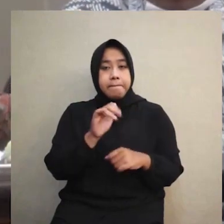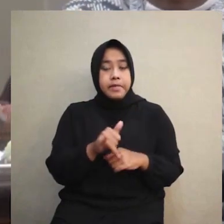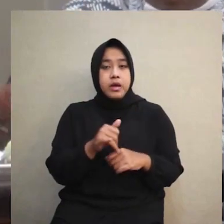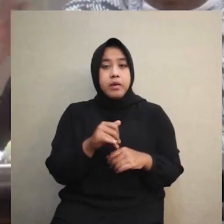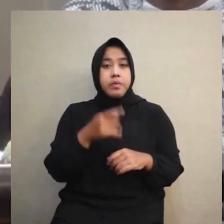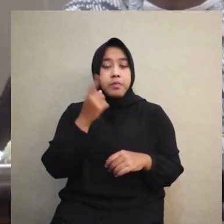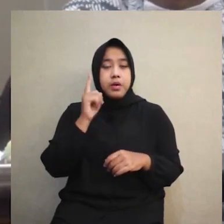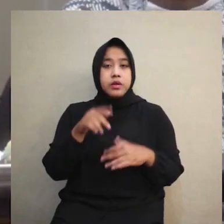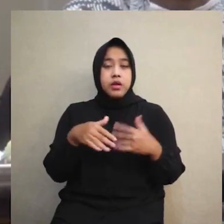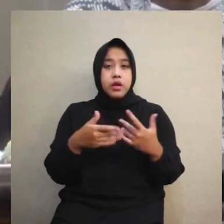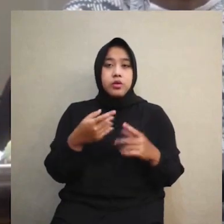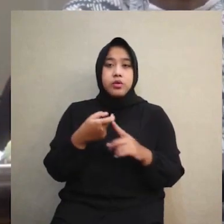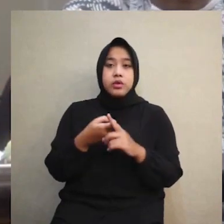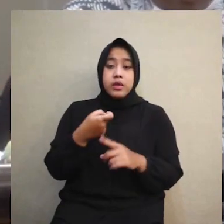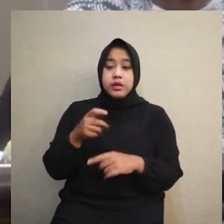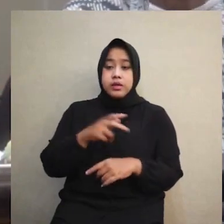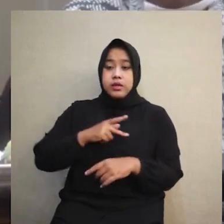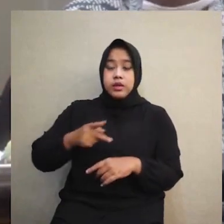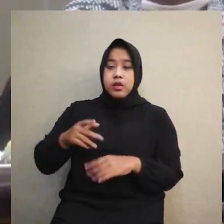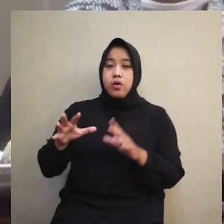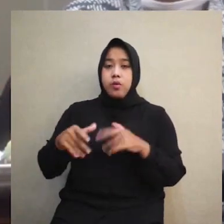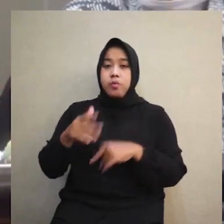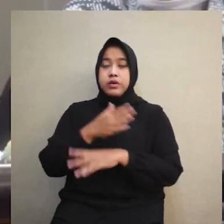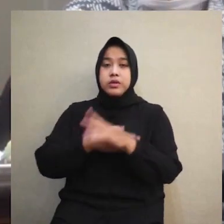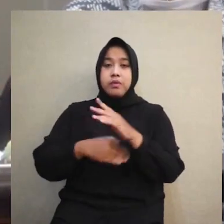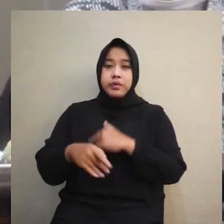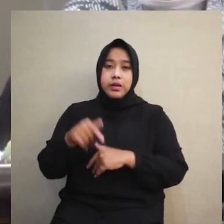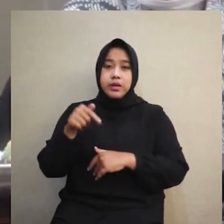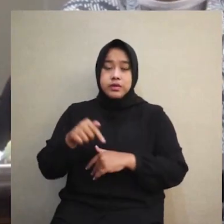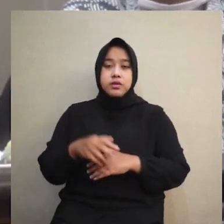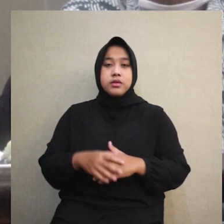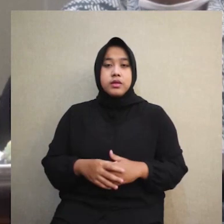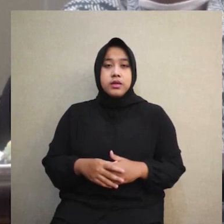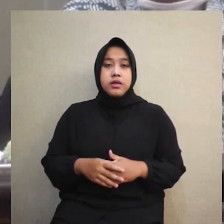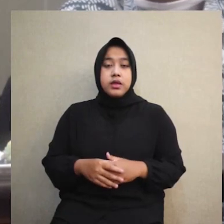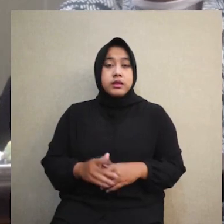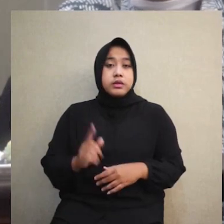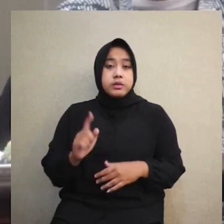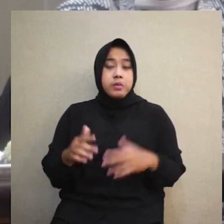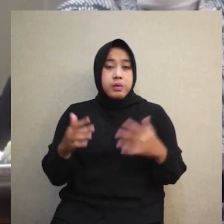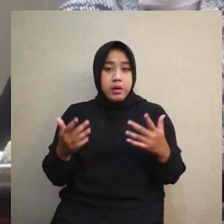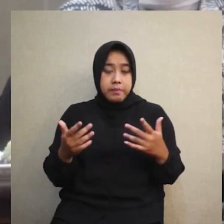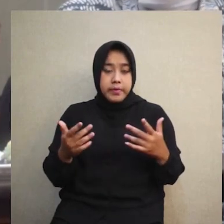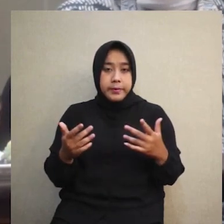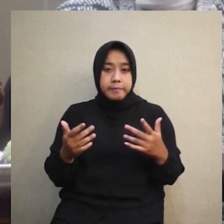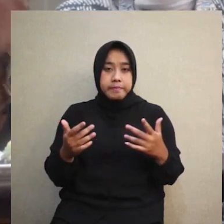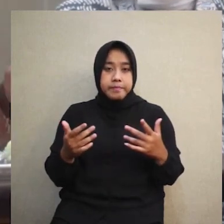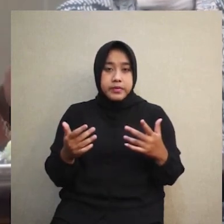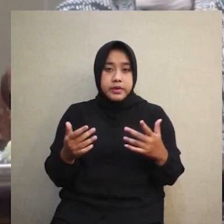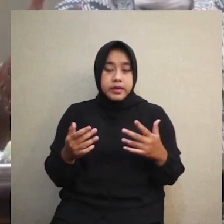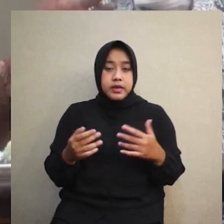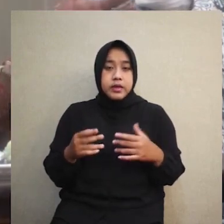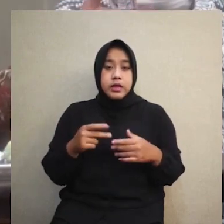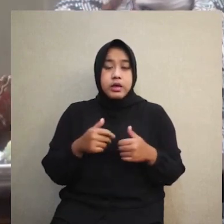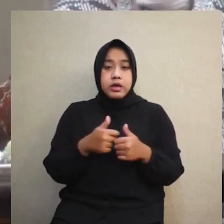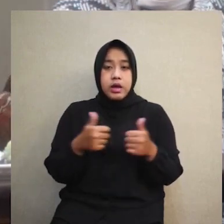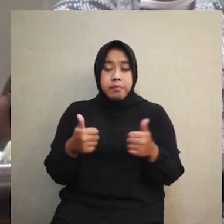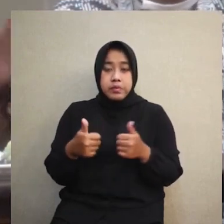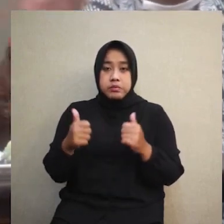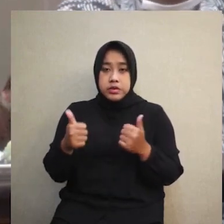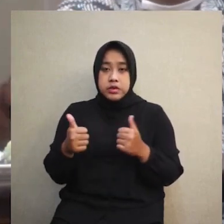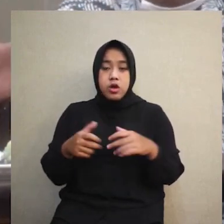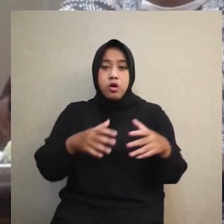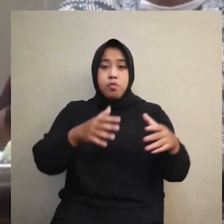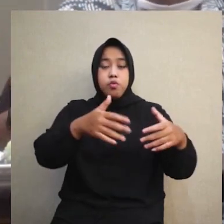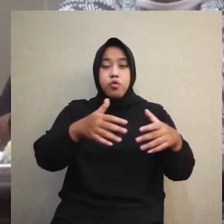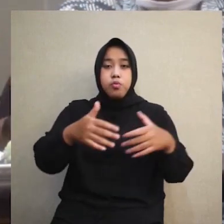pemerintah atau dari kita penyandang organisasi penyandang disabilitasnya karena semakin kita bisa rapi semakin bisa kita mengumpulkan